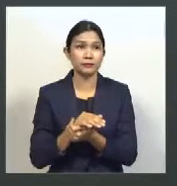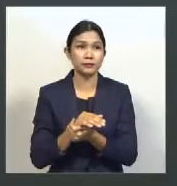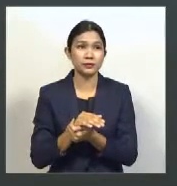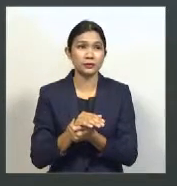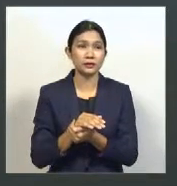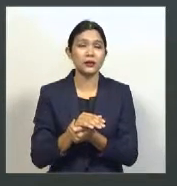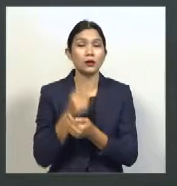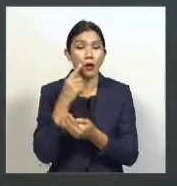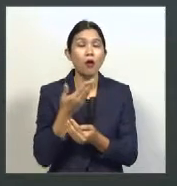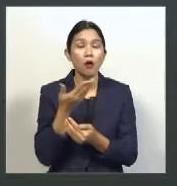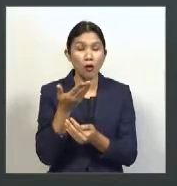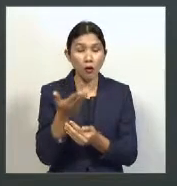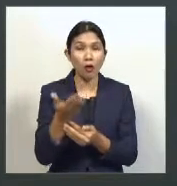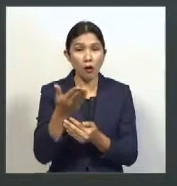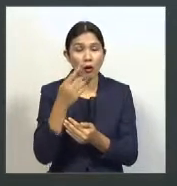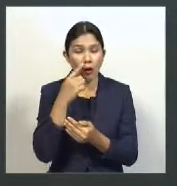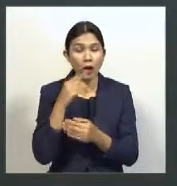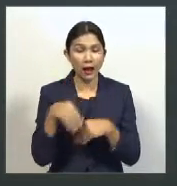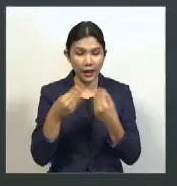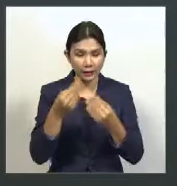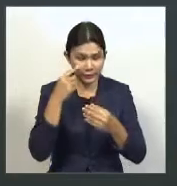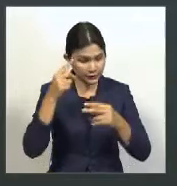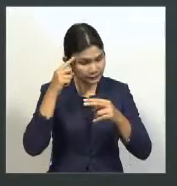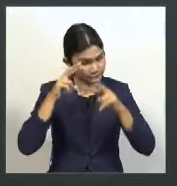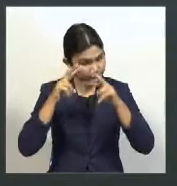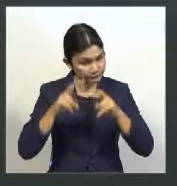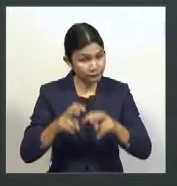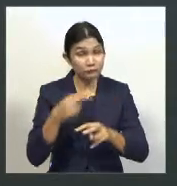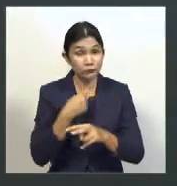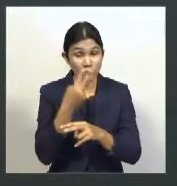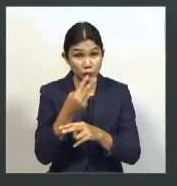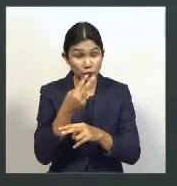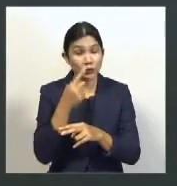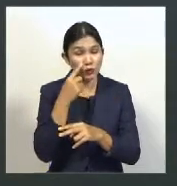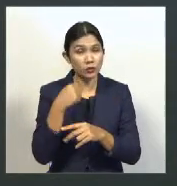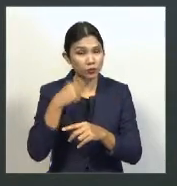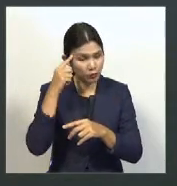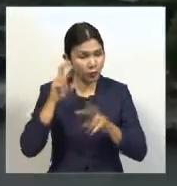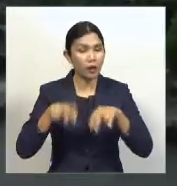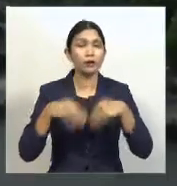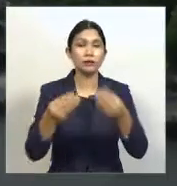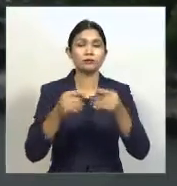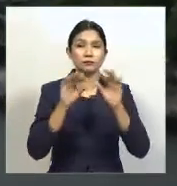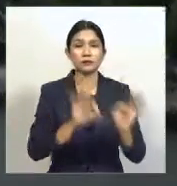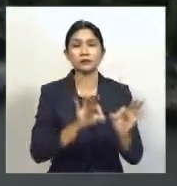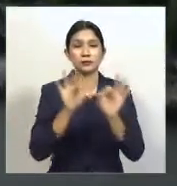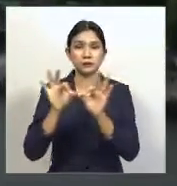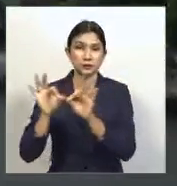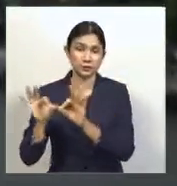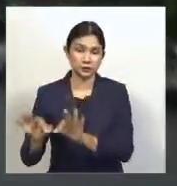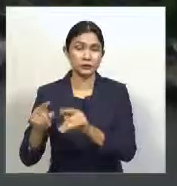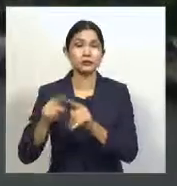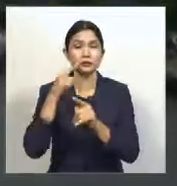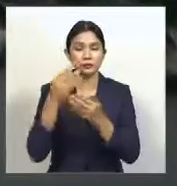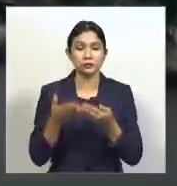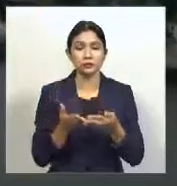องธุลีพระบาทขอพระราชทานพระบรมราชวินิจฉัยและมีพระบรมราชวินิจฉัยให้เลื่อนกำหนดการเสด็จพระราช